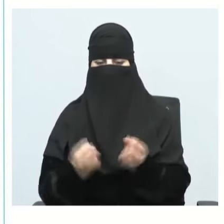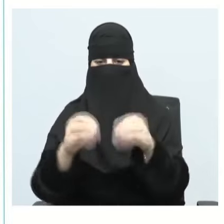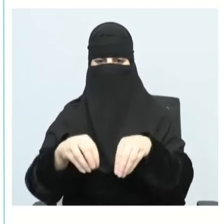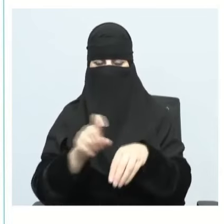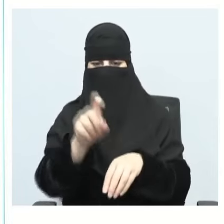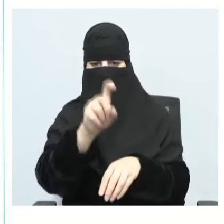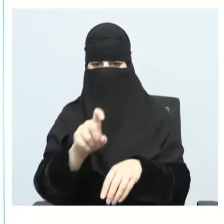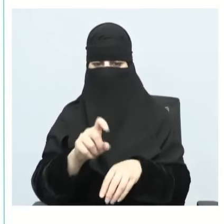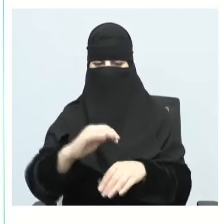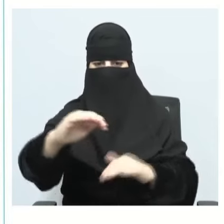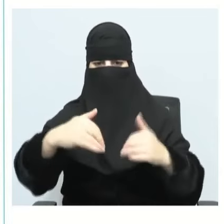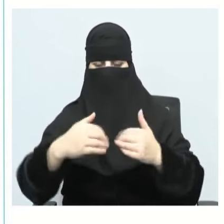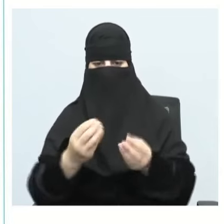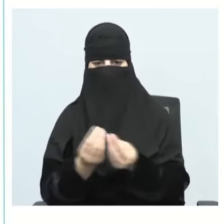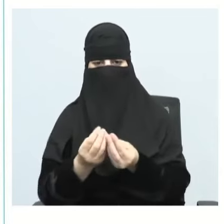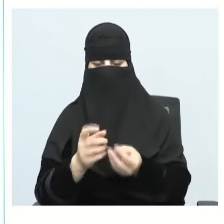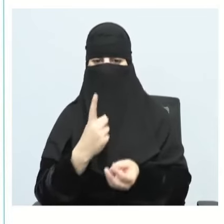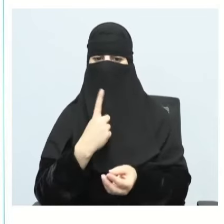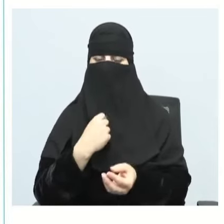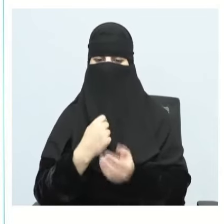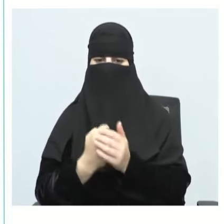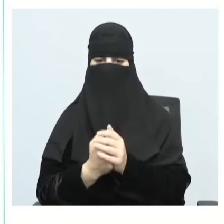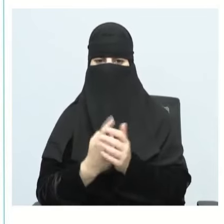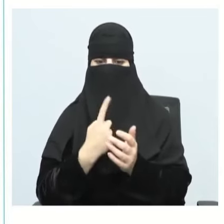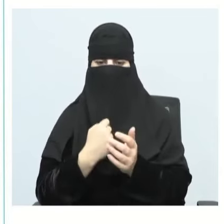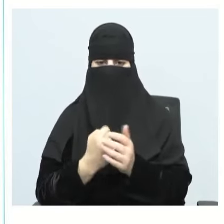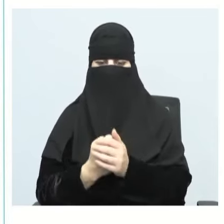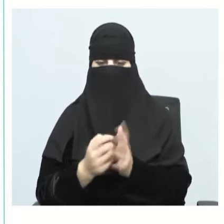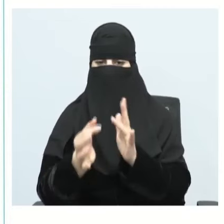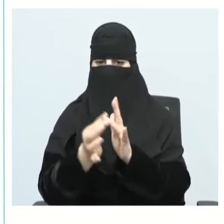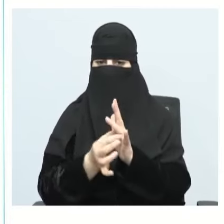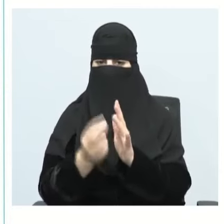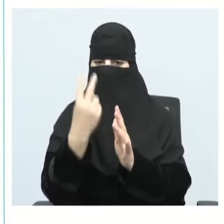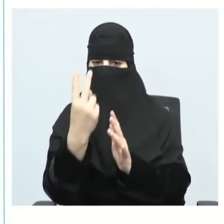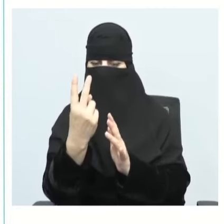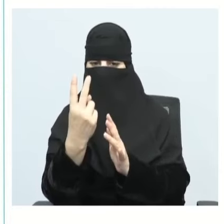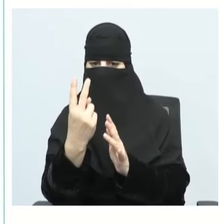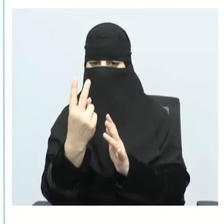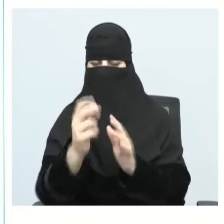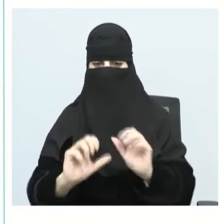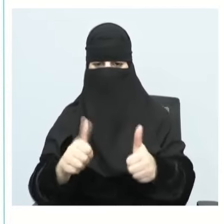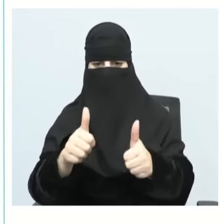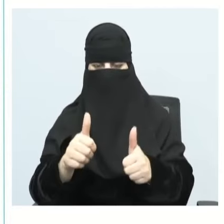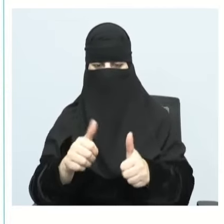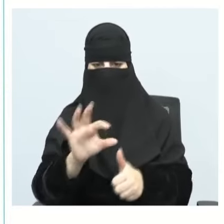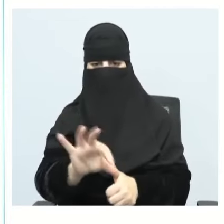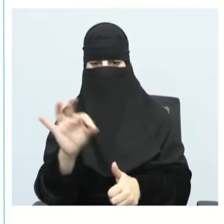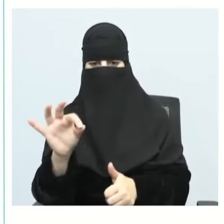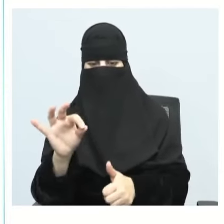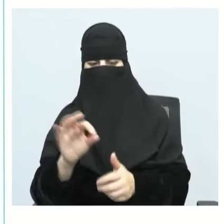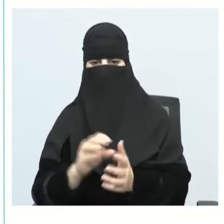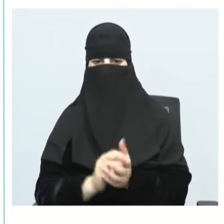المساء ما المطلوب المطلوب ما الخاتمان اللذان يمكن ان تختارهم